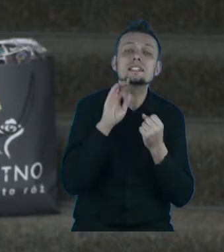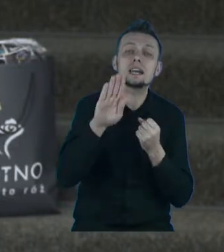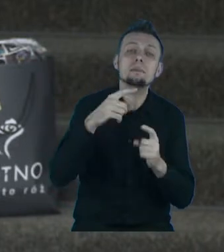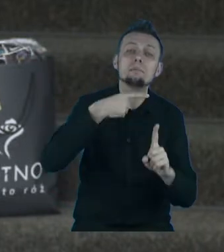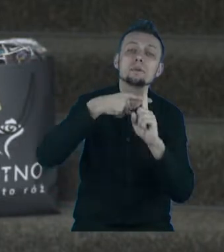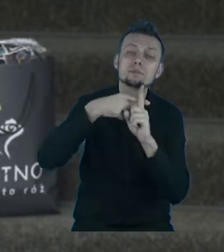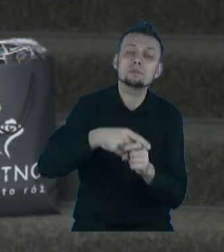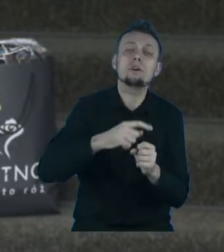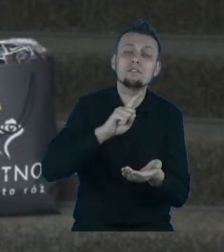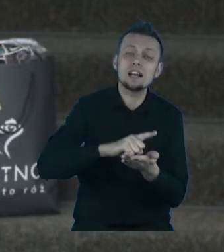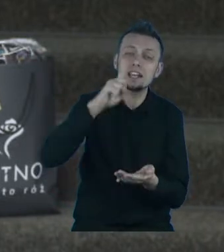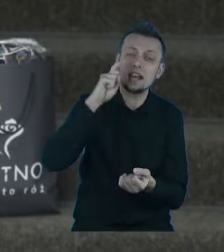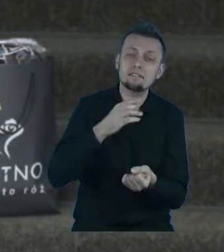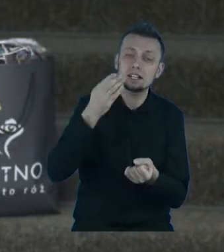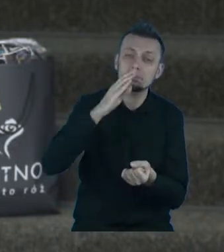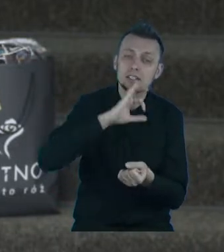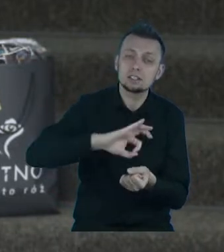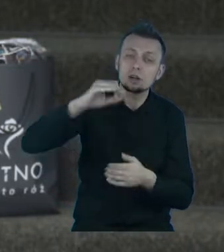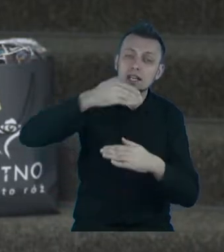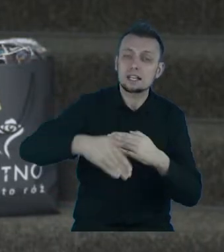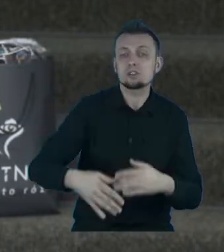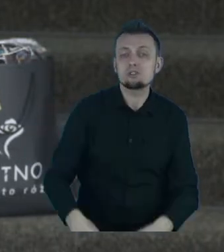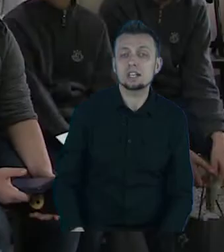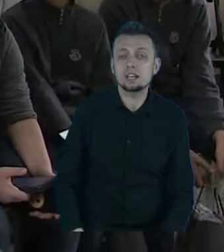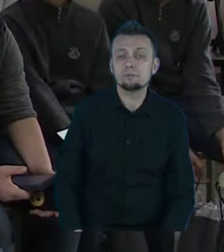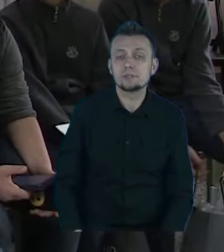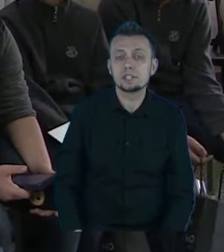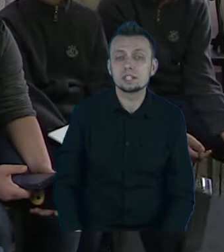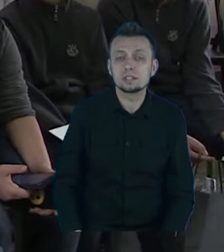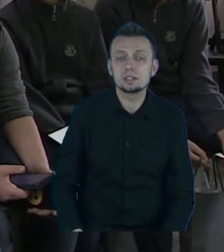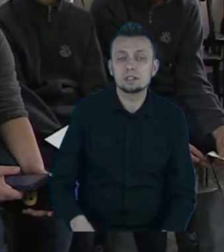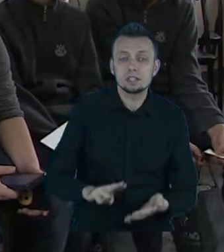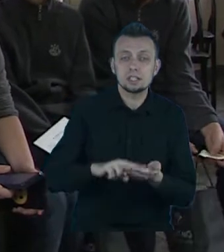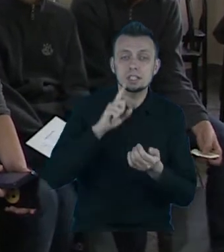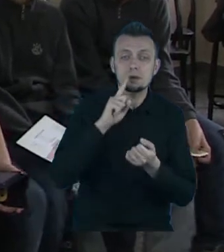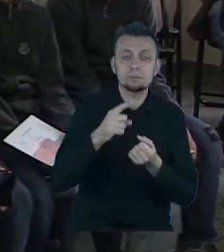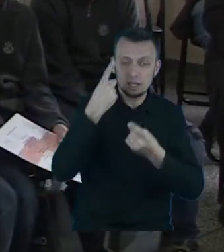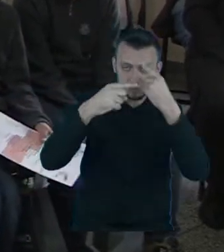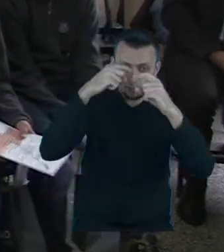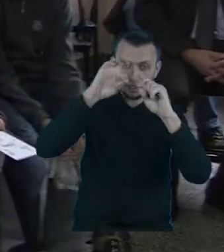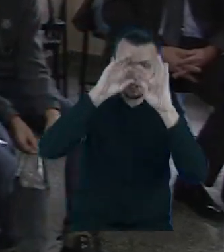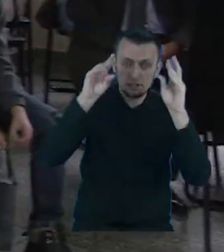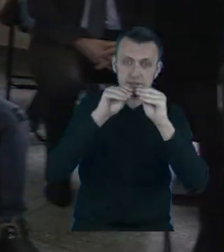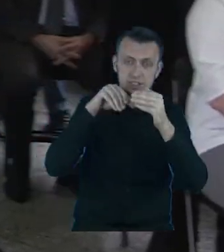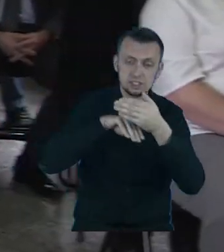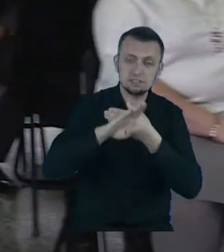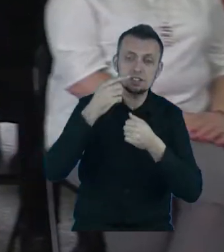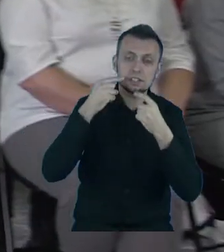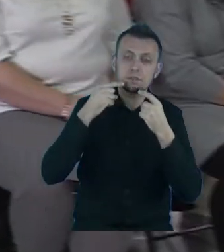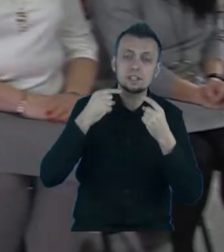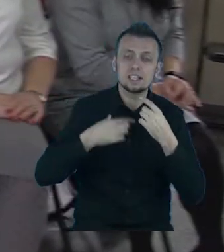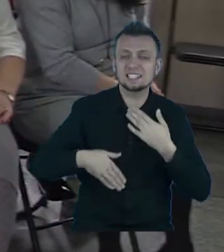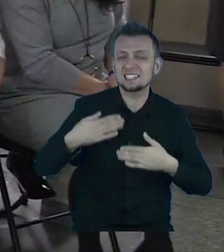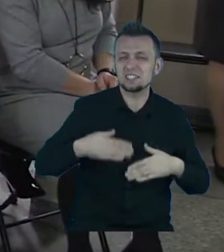taki efekt, takie zakończenie, że naprawdę myślę, że wszyscy wyjdą stąd zadowoleni, bo te